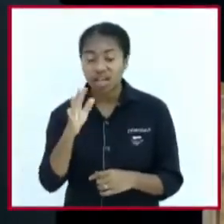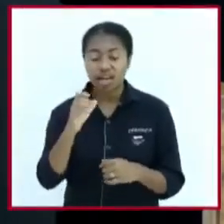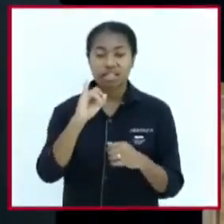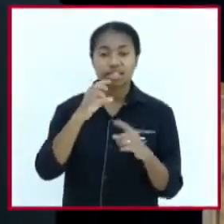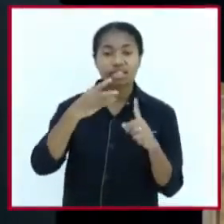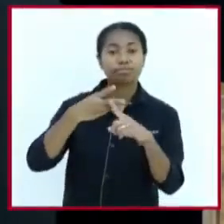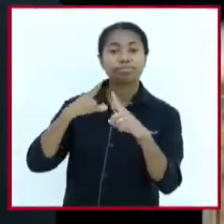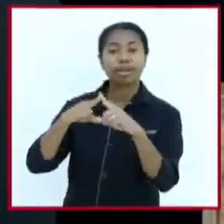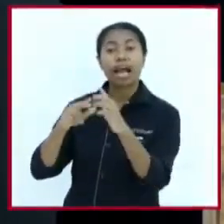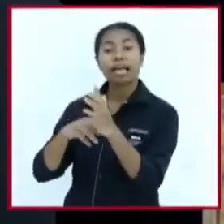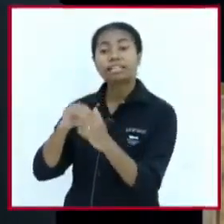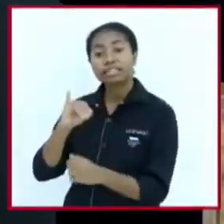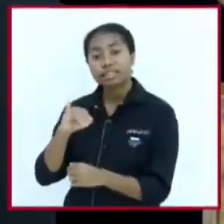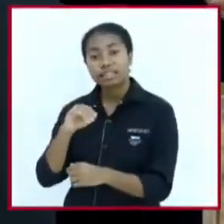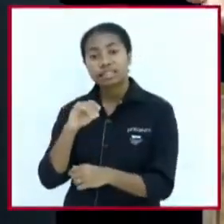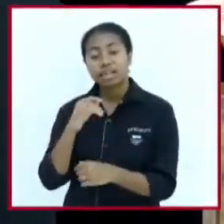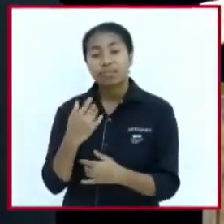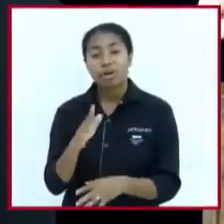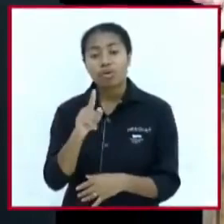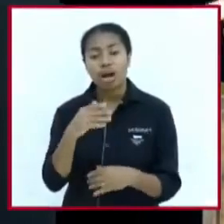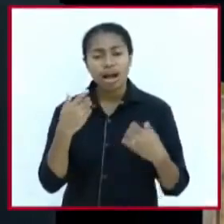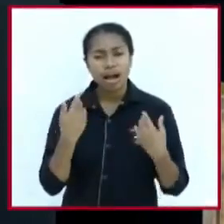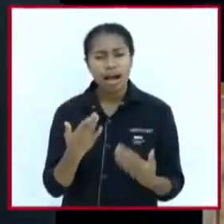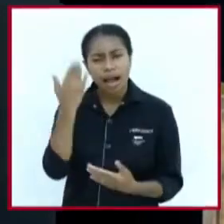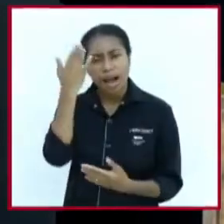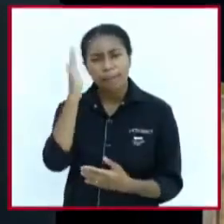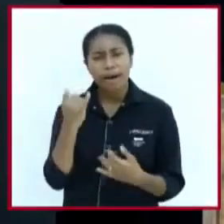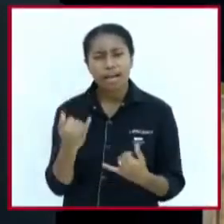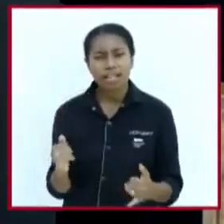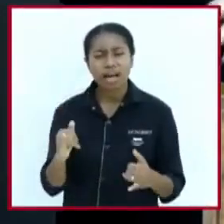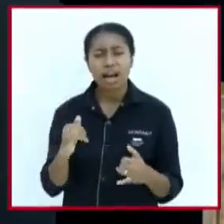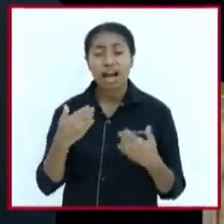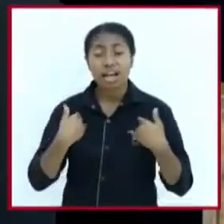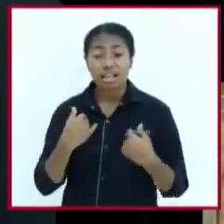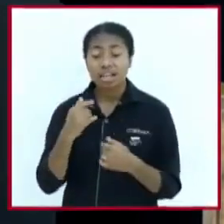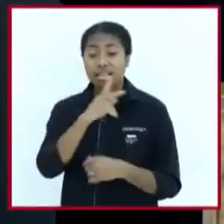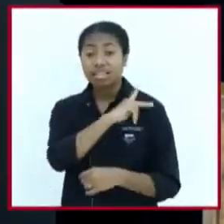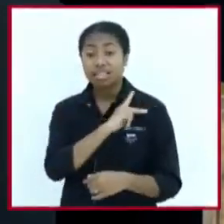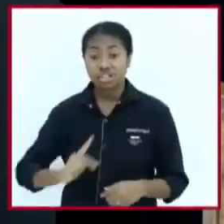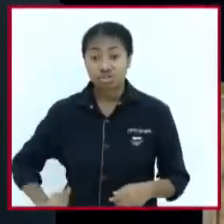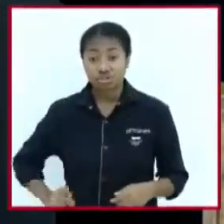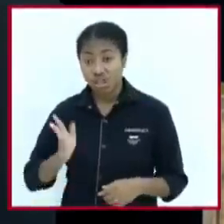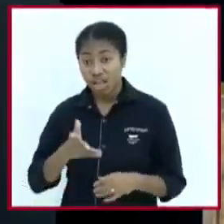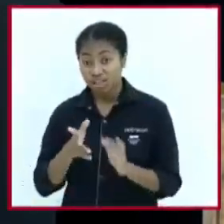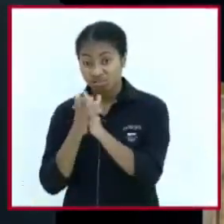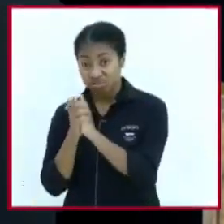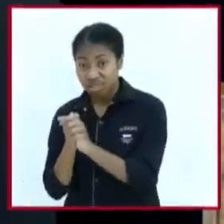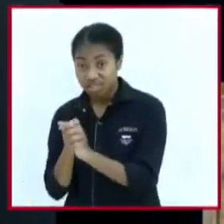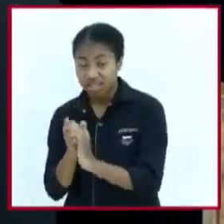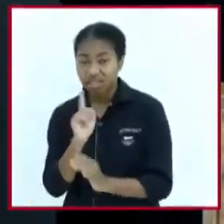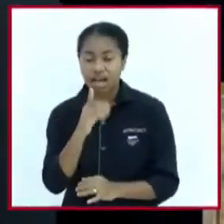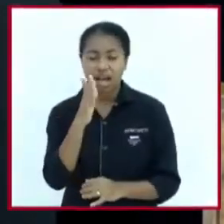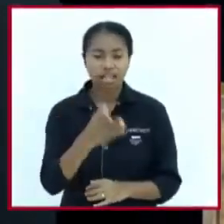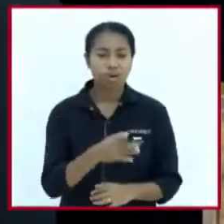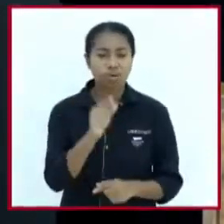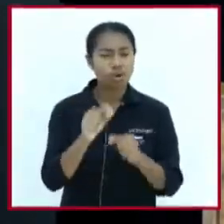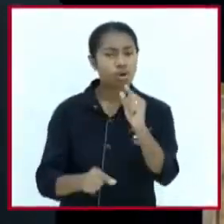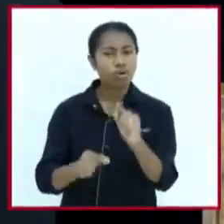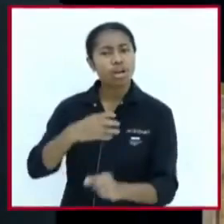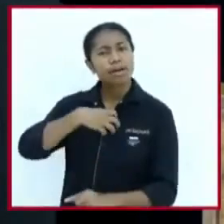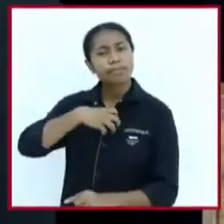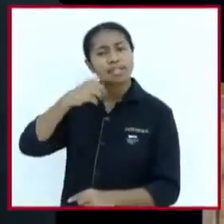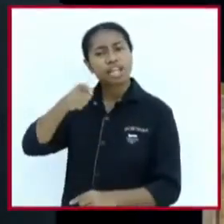bahwa apa yang ada pada Kristus apa yang ada pada kekristenan apa yang ada pada orang-orang percaya